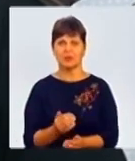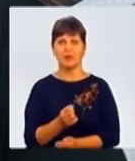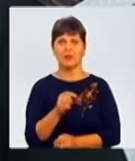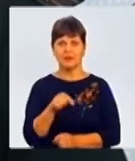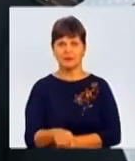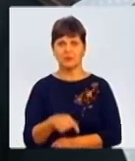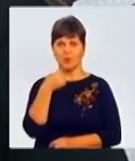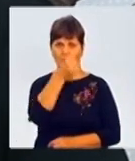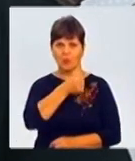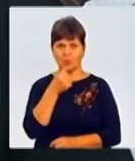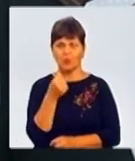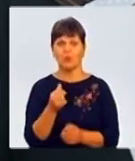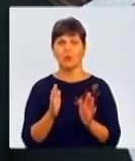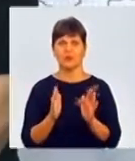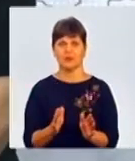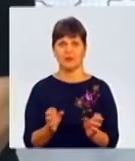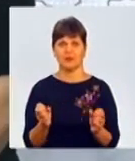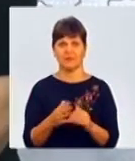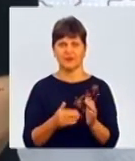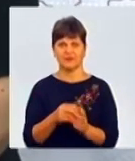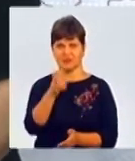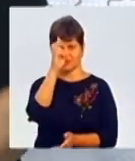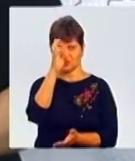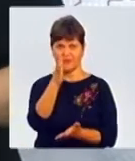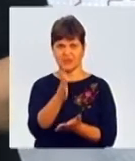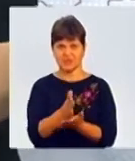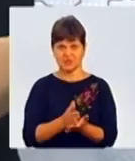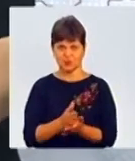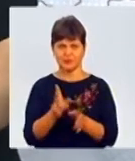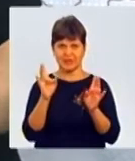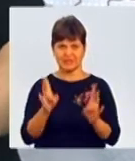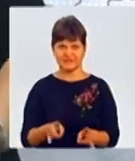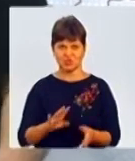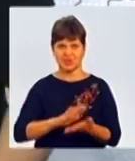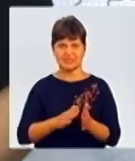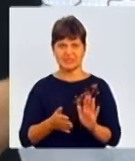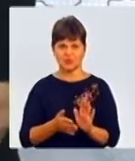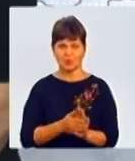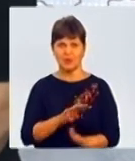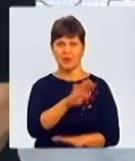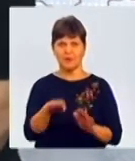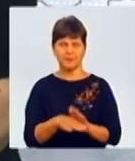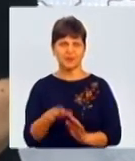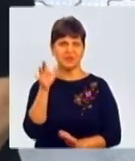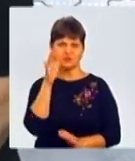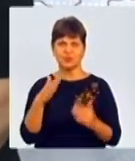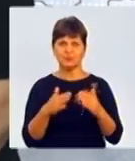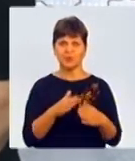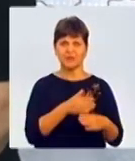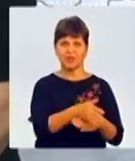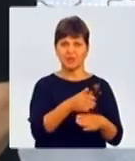року фахівці Державної служби надзвичайної ситуації під час подвірних обходів,